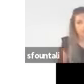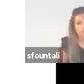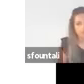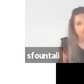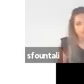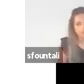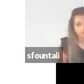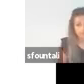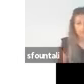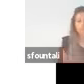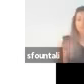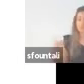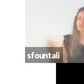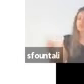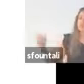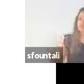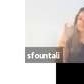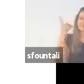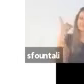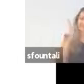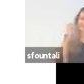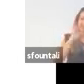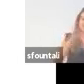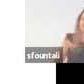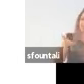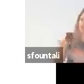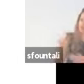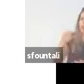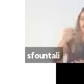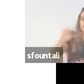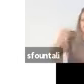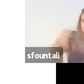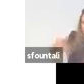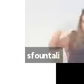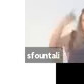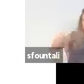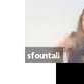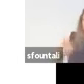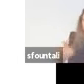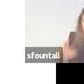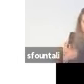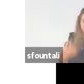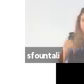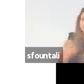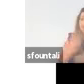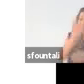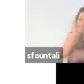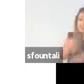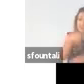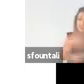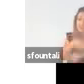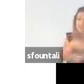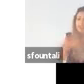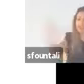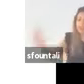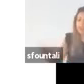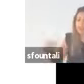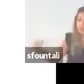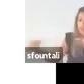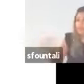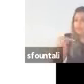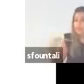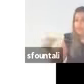γυναίκες καταγγέλουν βιασμό, έχουν πολύ μικρή πιθανότητα να φτάσουν πράγματι σε δίκη σε ένα δικαστήριο, καθώς οι υποθέσεις πολλές